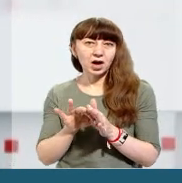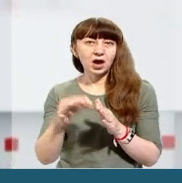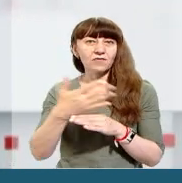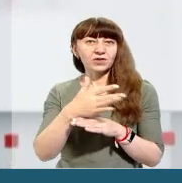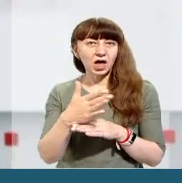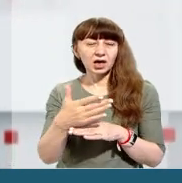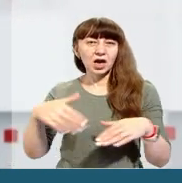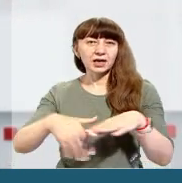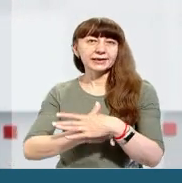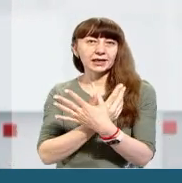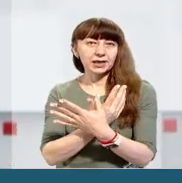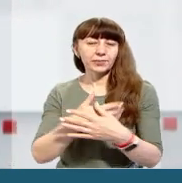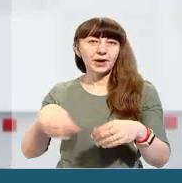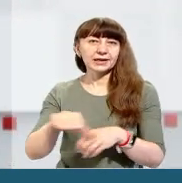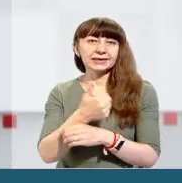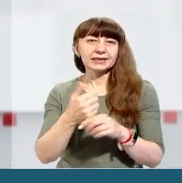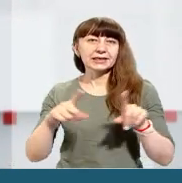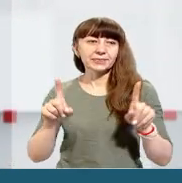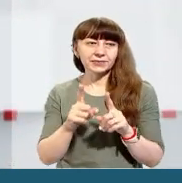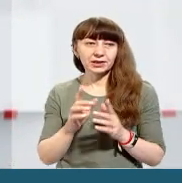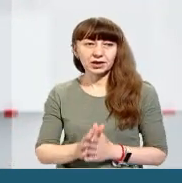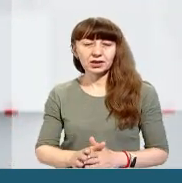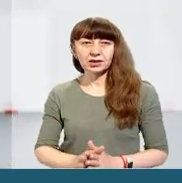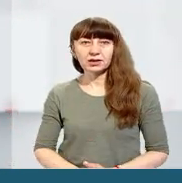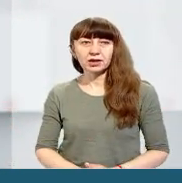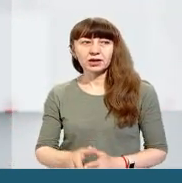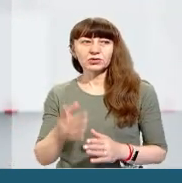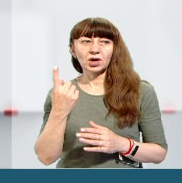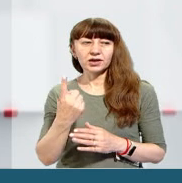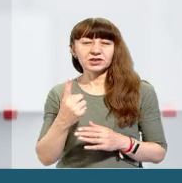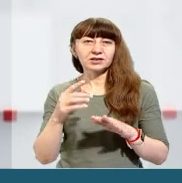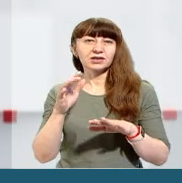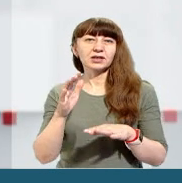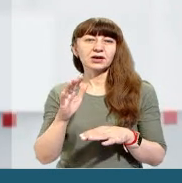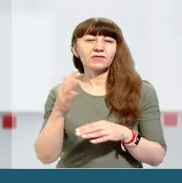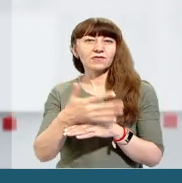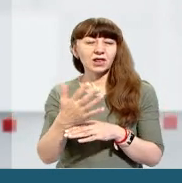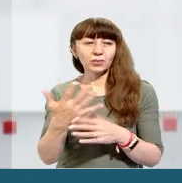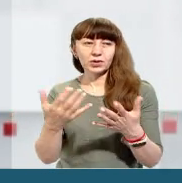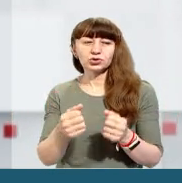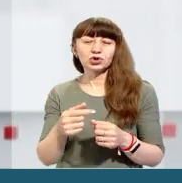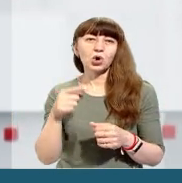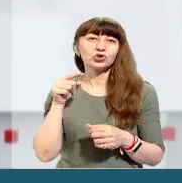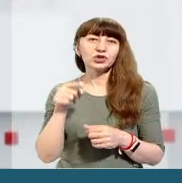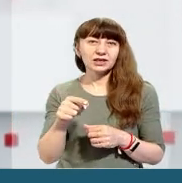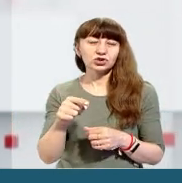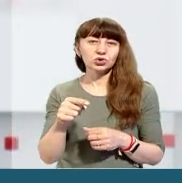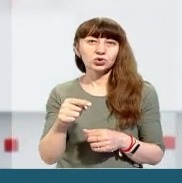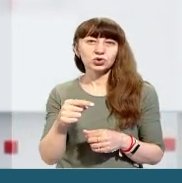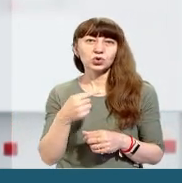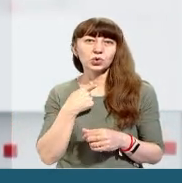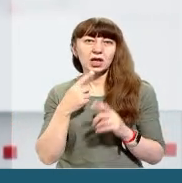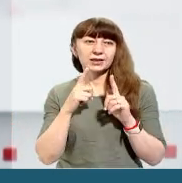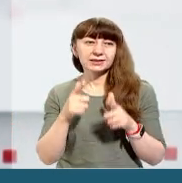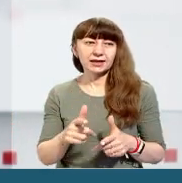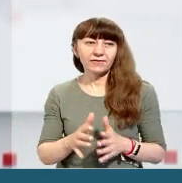конкурс жарияланды. Бір ғана тудың өзіне 600 адамнан 1000-нан аса нұсқа түскен. Ал елтаңбаның 245 жобасы